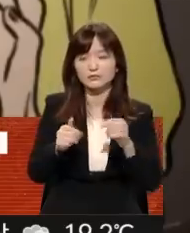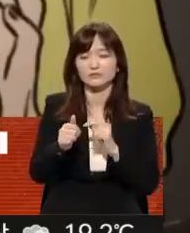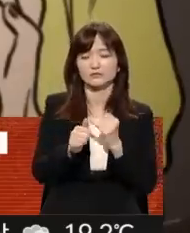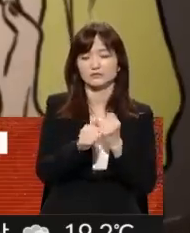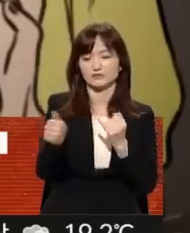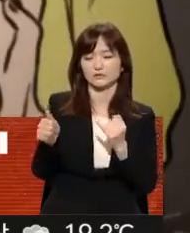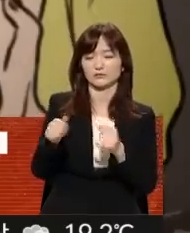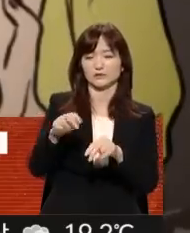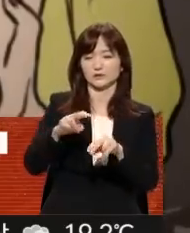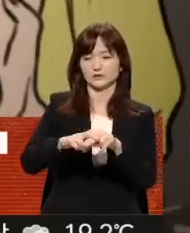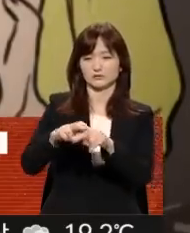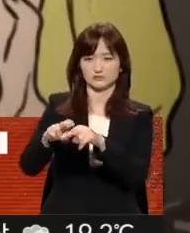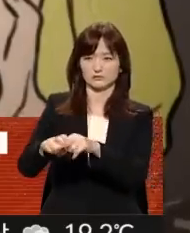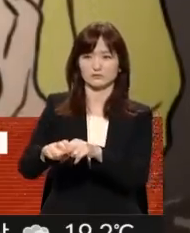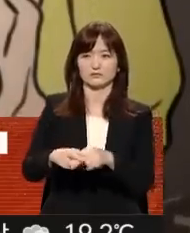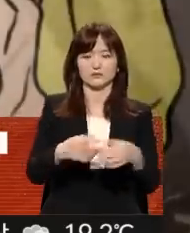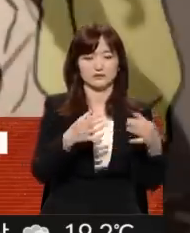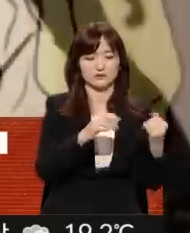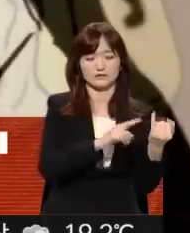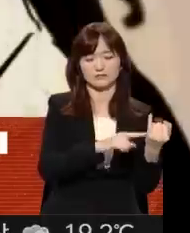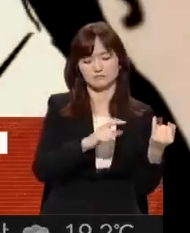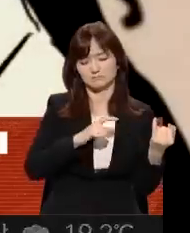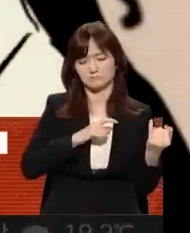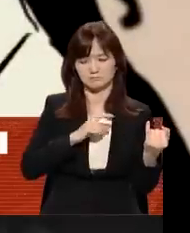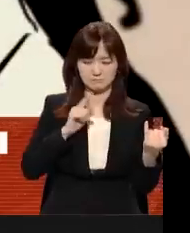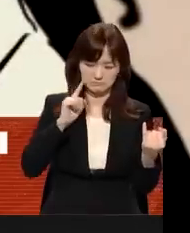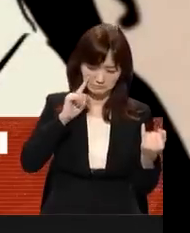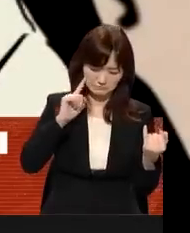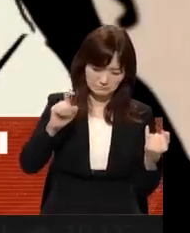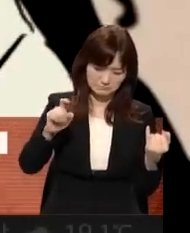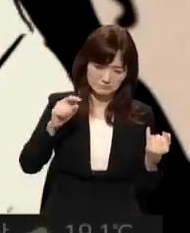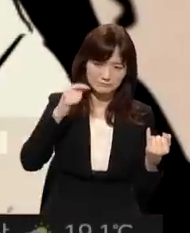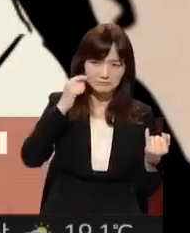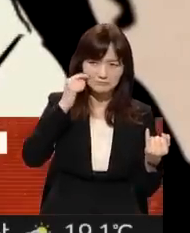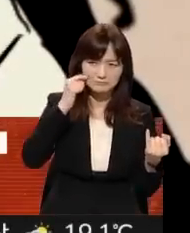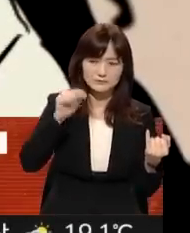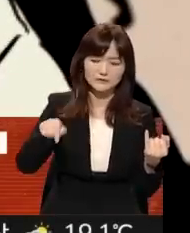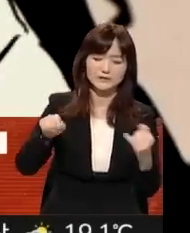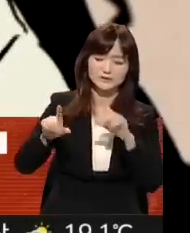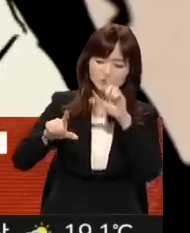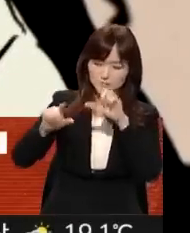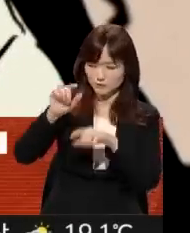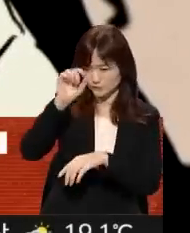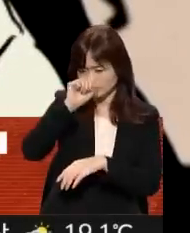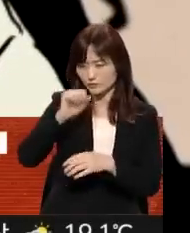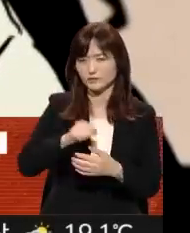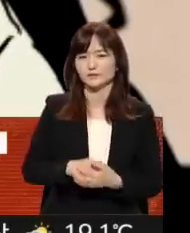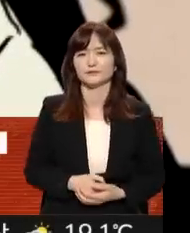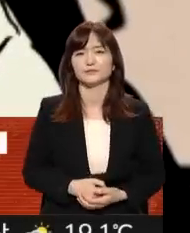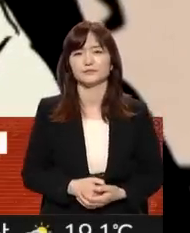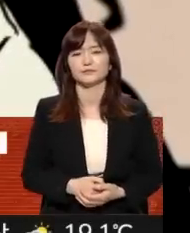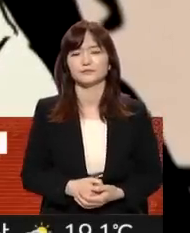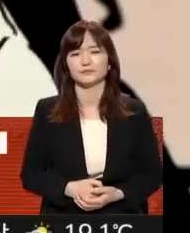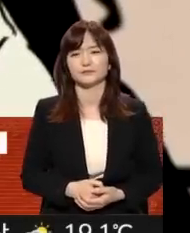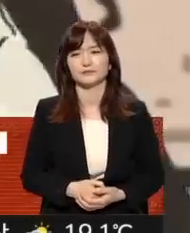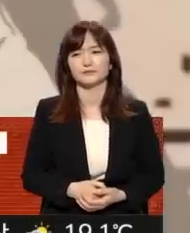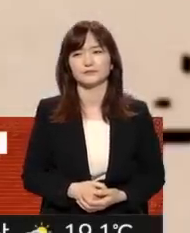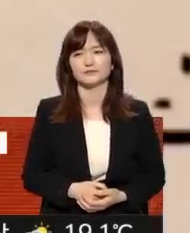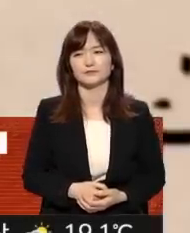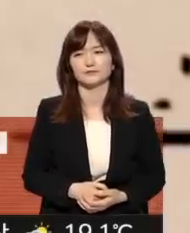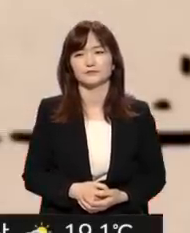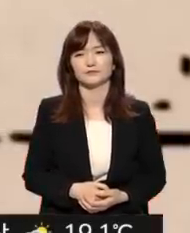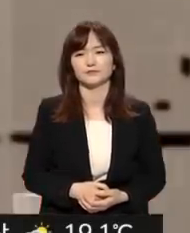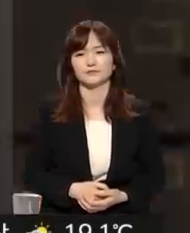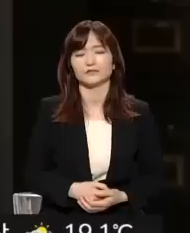자리를 지켰고 그러니까 김 씨는 당연히 의심을 할 생각도 못했고 오히려 이런 모습에 더 반했고 의심조차 못했던 겁니다. 와 팀장님